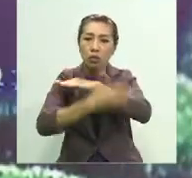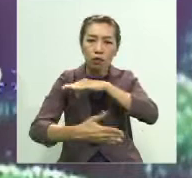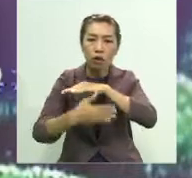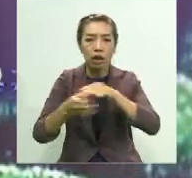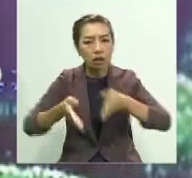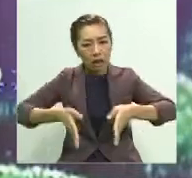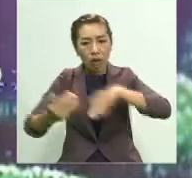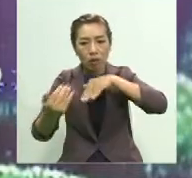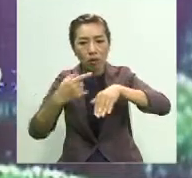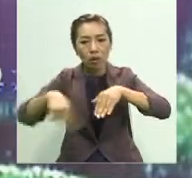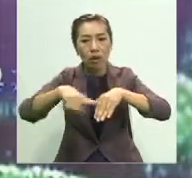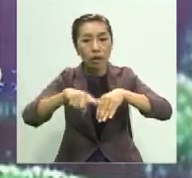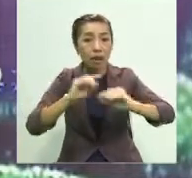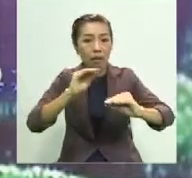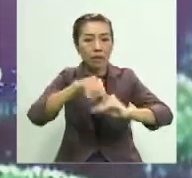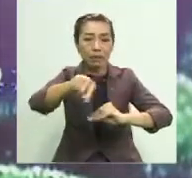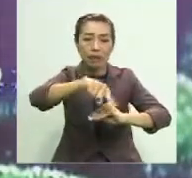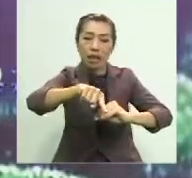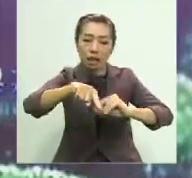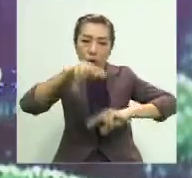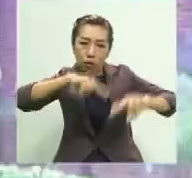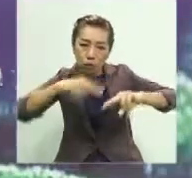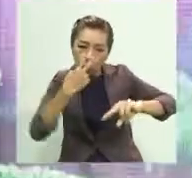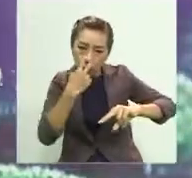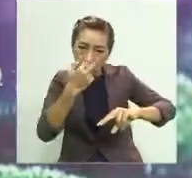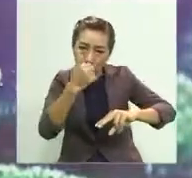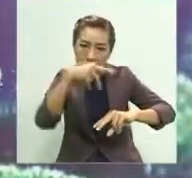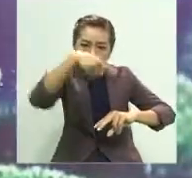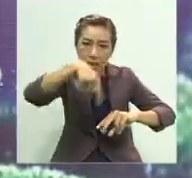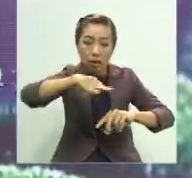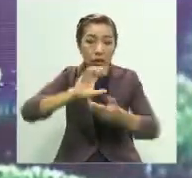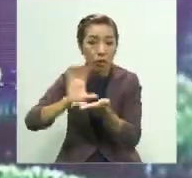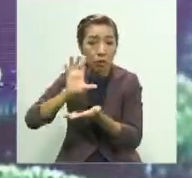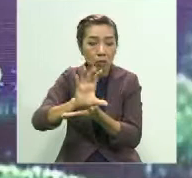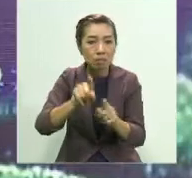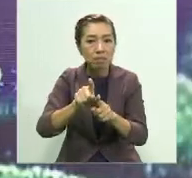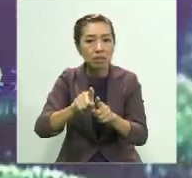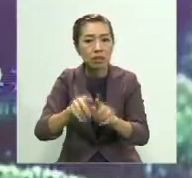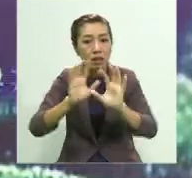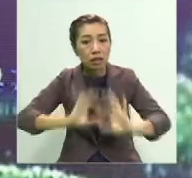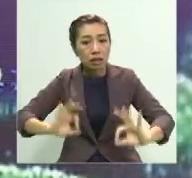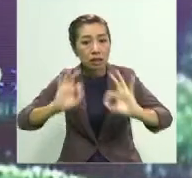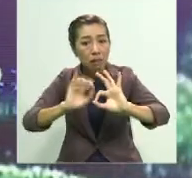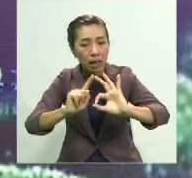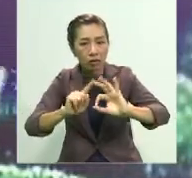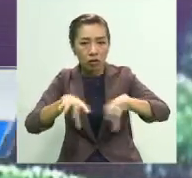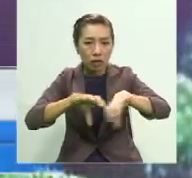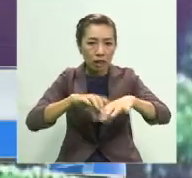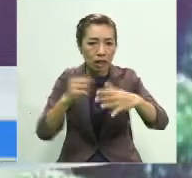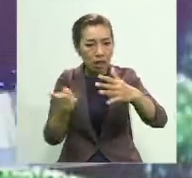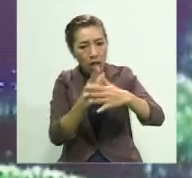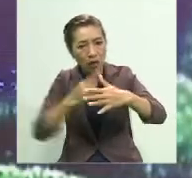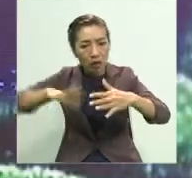พิเศษเพราะฉะนั้นการใช้จ่ายของรัฐบาลนั้นเราต้องให้ความสำคัญกับเรื่องของการจัดลำดับความเร่งด่วนนะแล้วก็ผลประโย